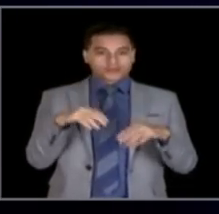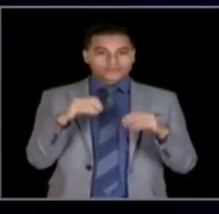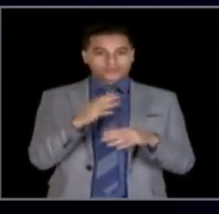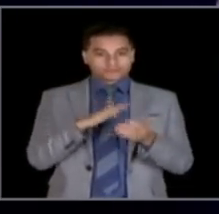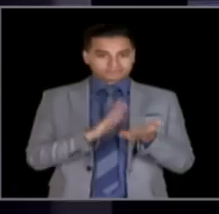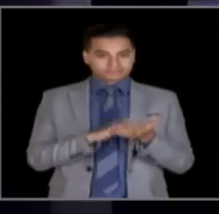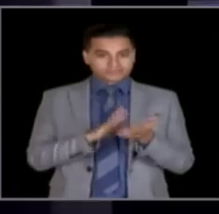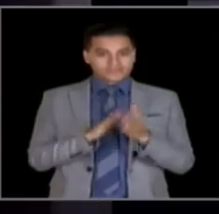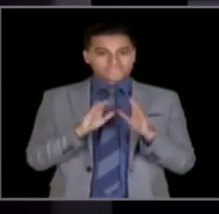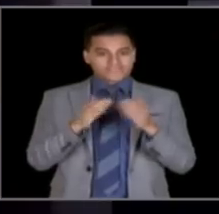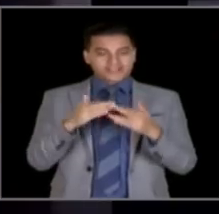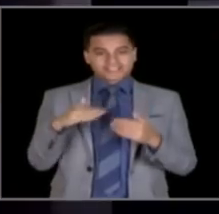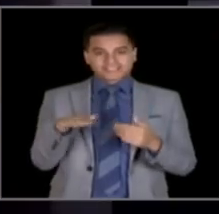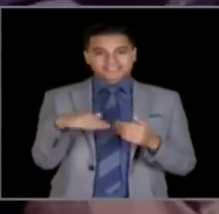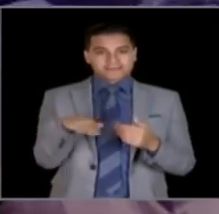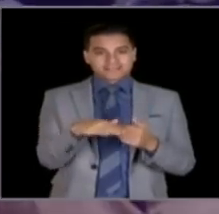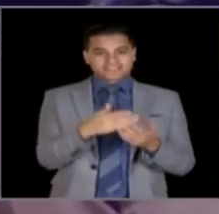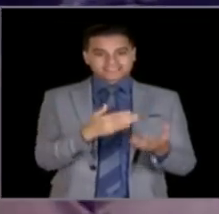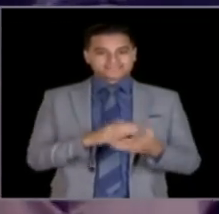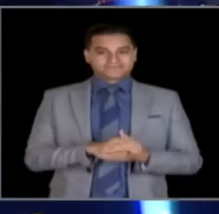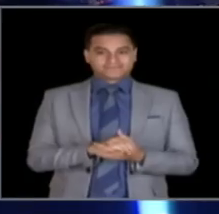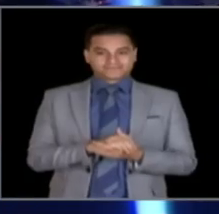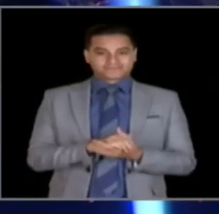فريق أليجيترز.